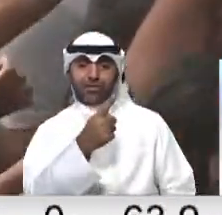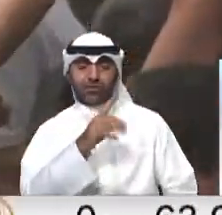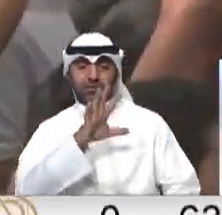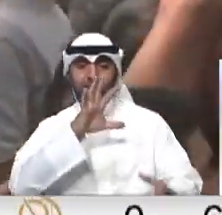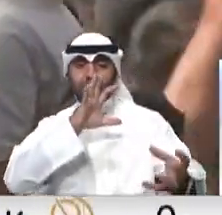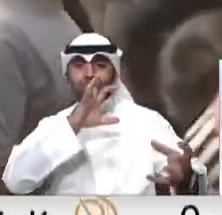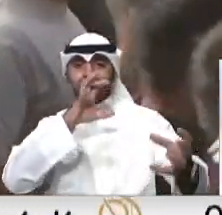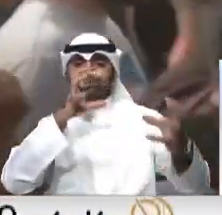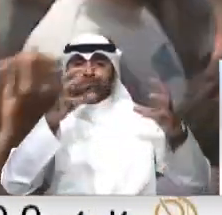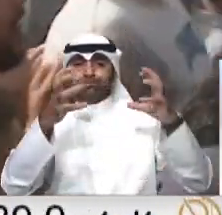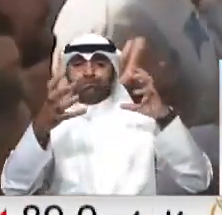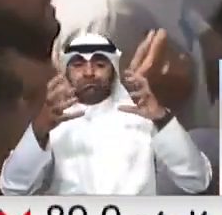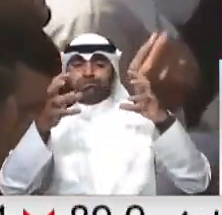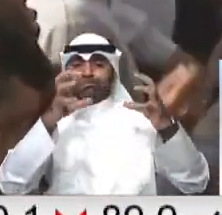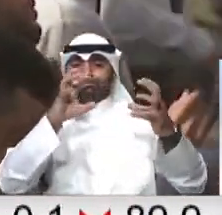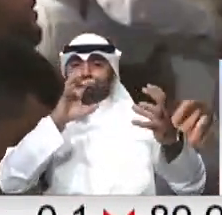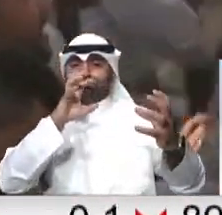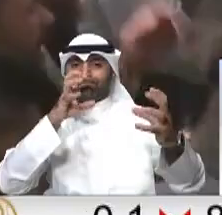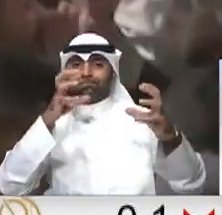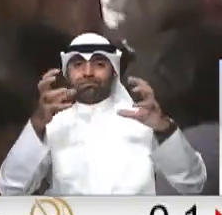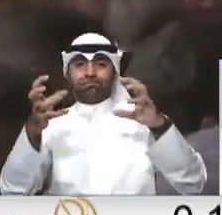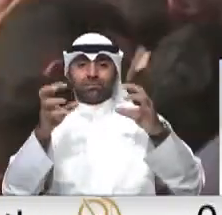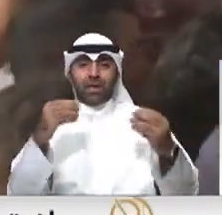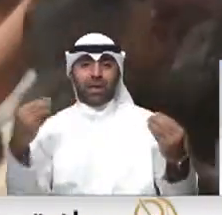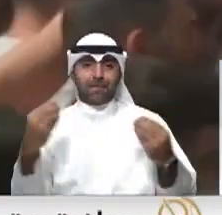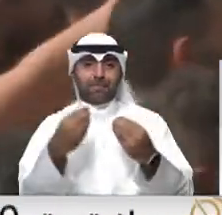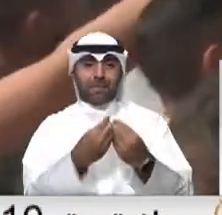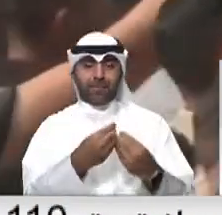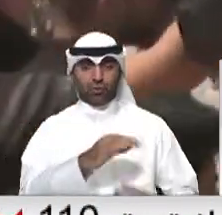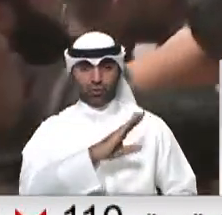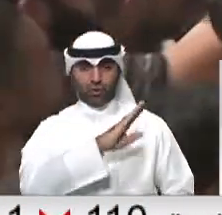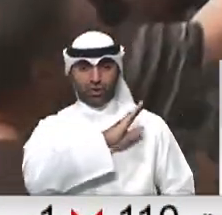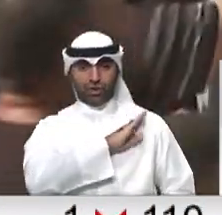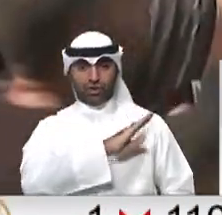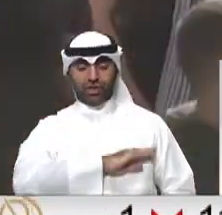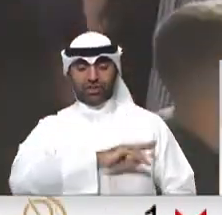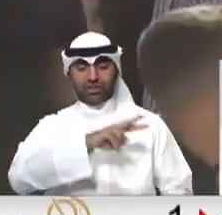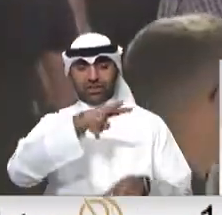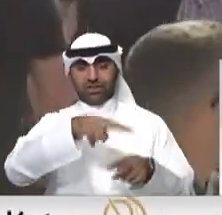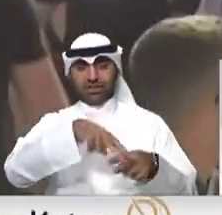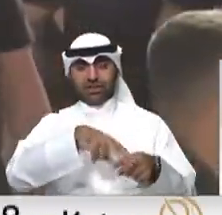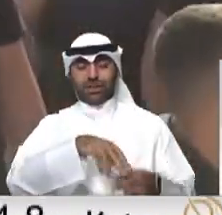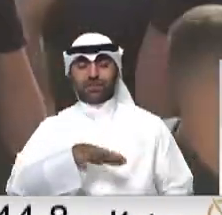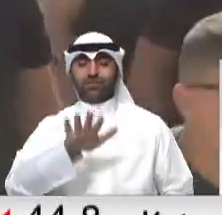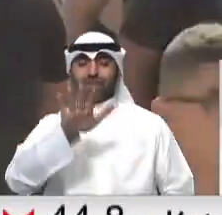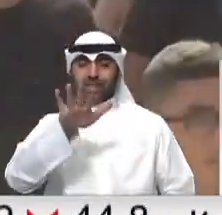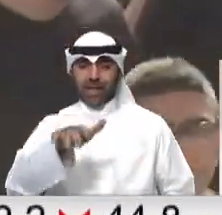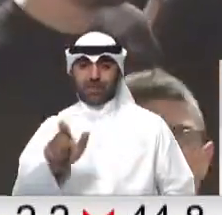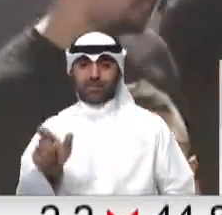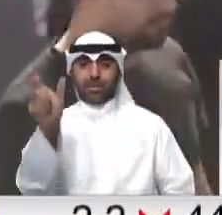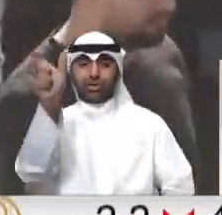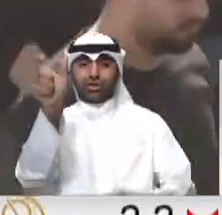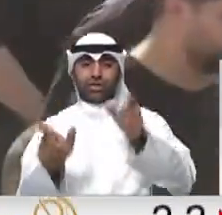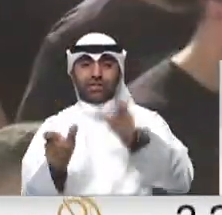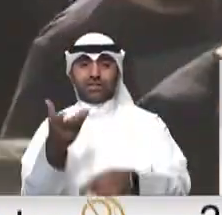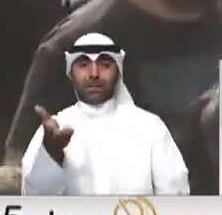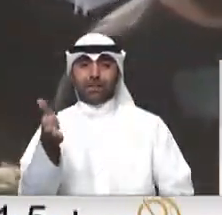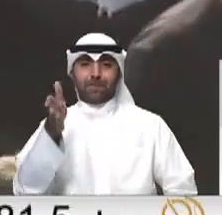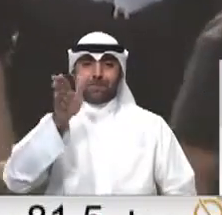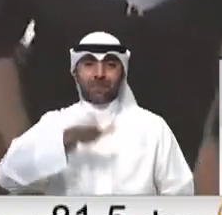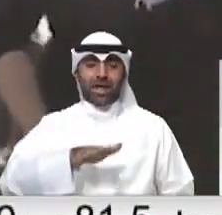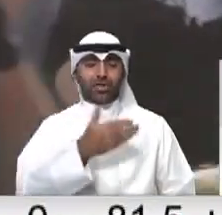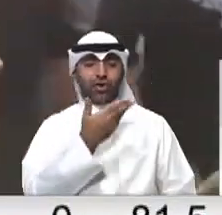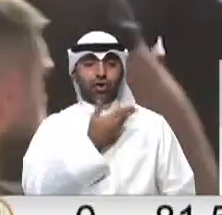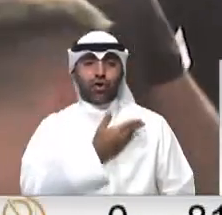استشهد الشاب جهاد مازن صالح 29 عاما والفتى محمد قاسم أبو زر 17 عاما، في حين